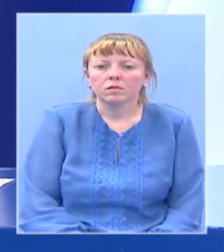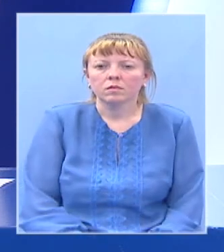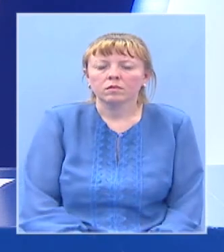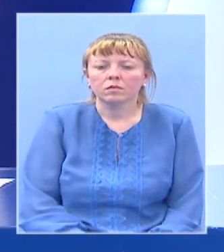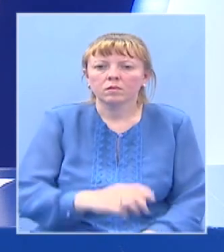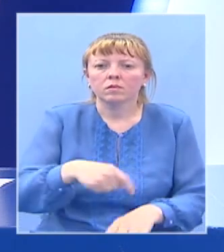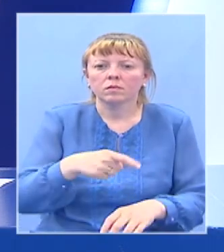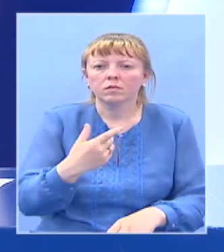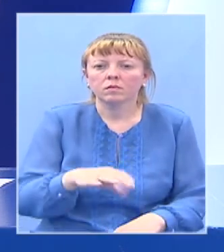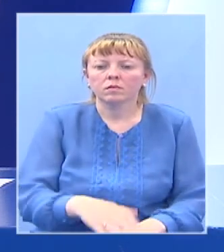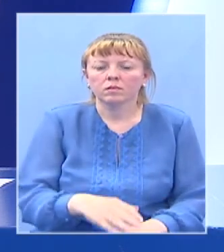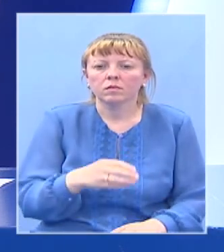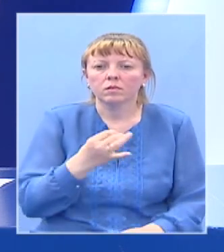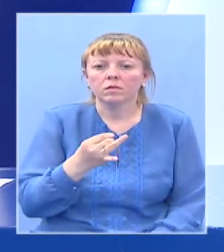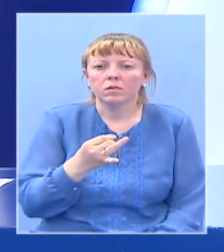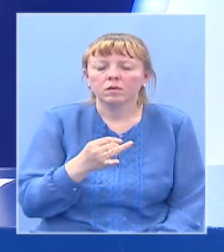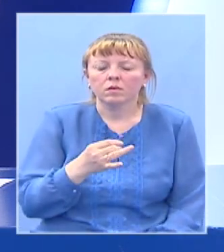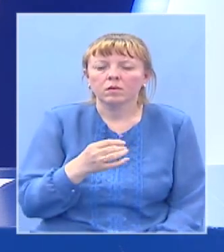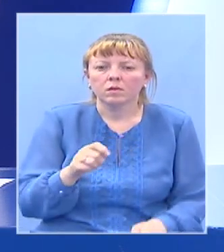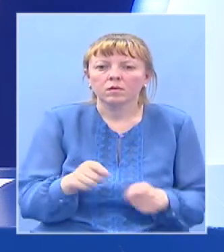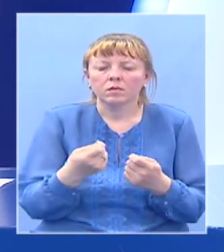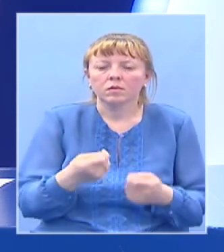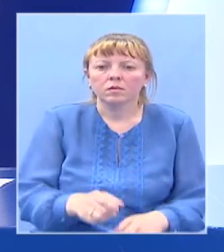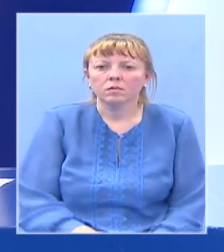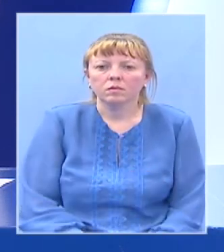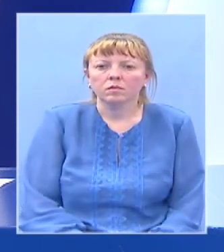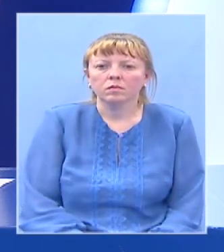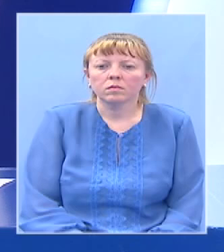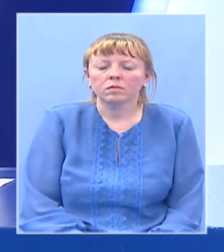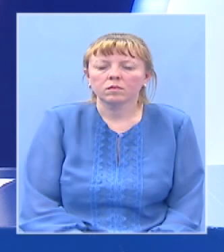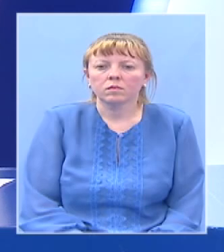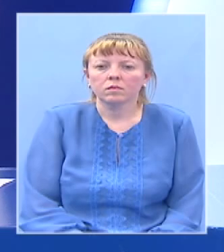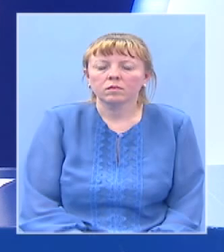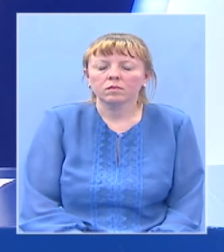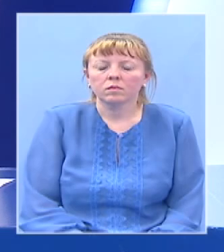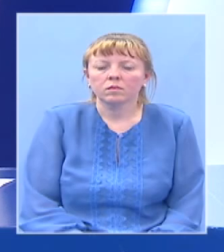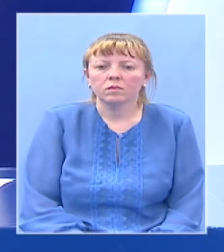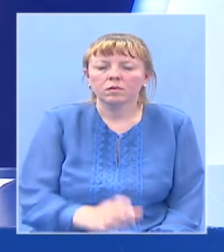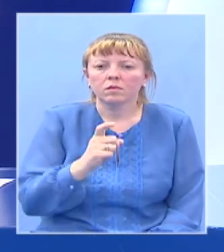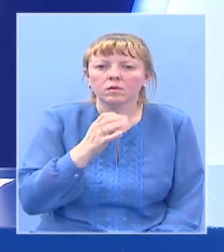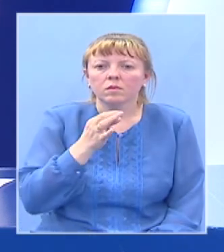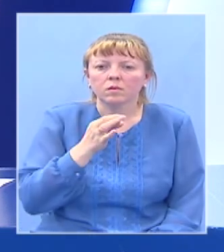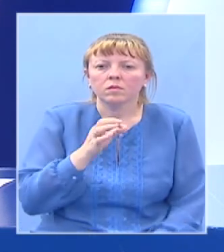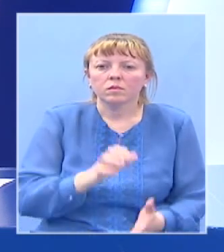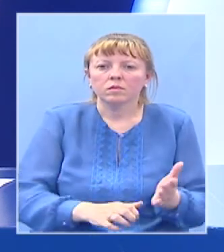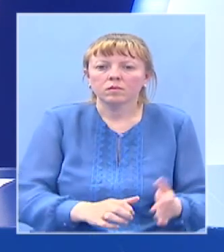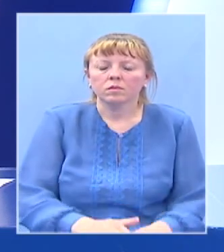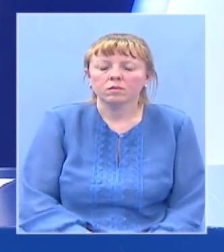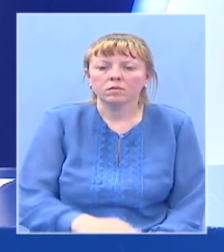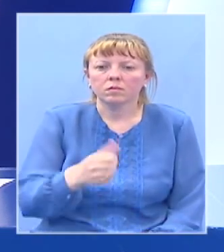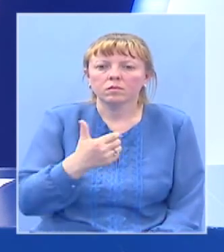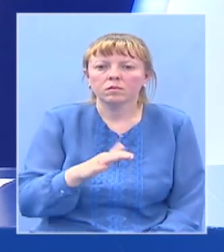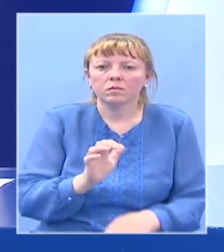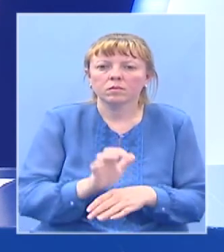срок не не устраняется данное нарушение тогда уже составляется административный штраф материал